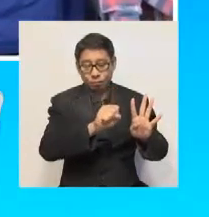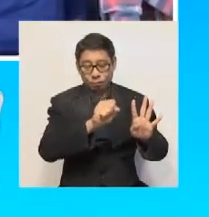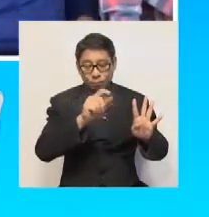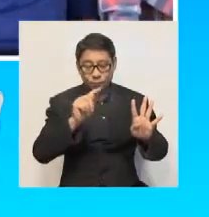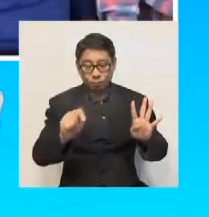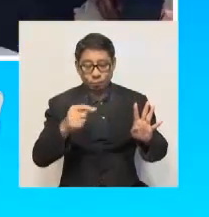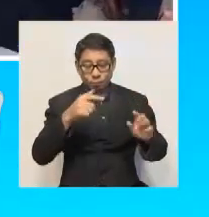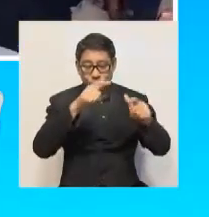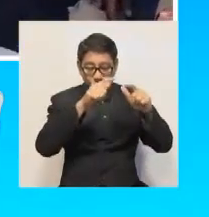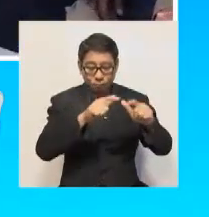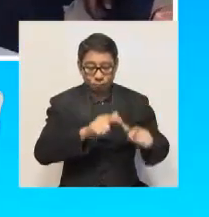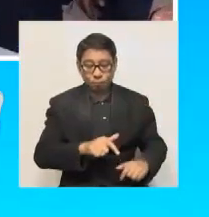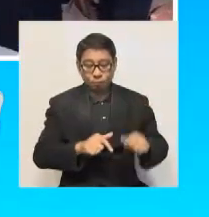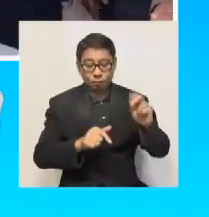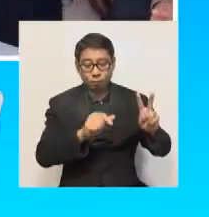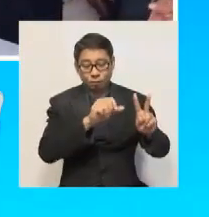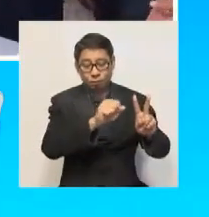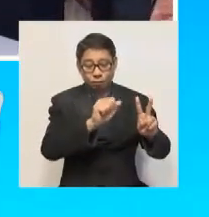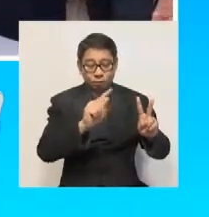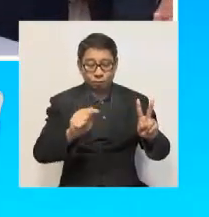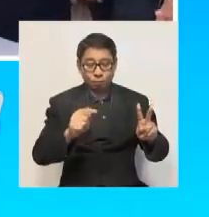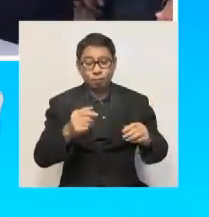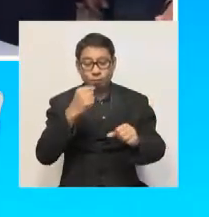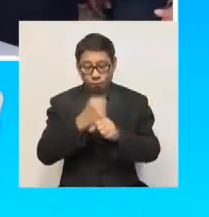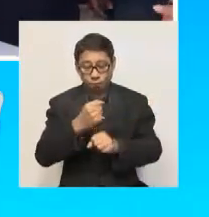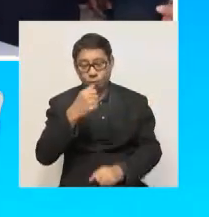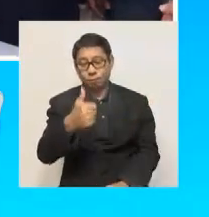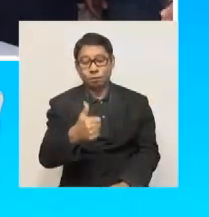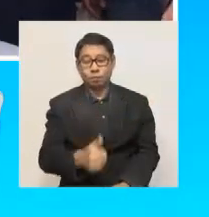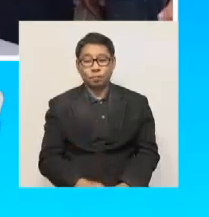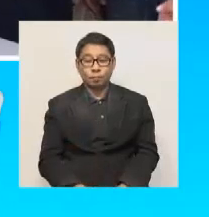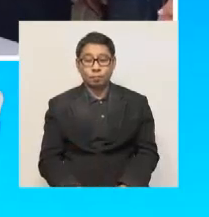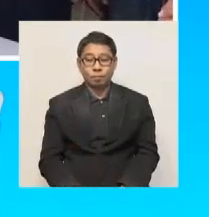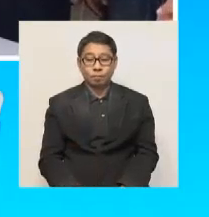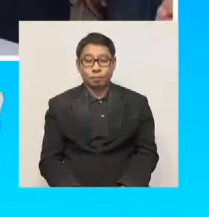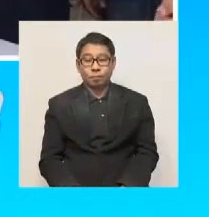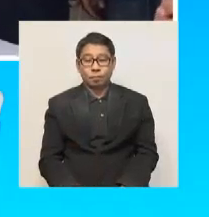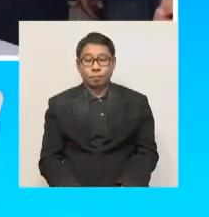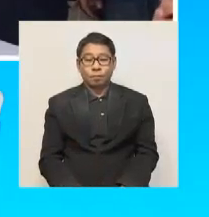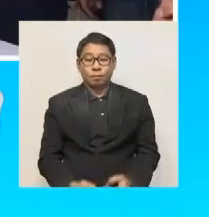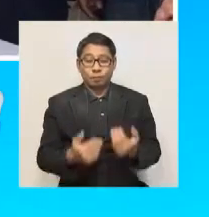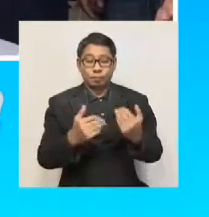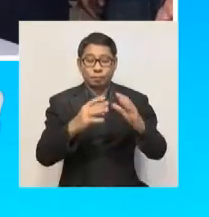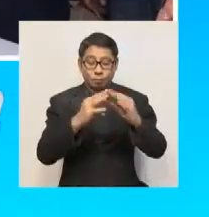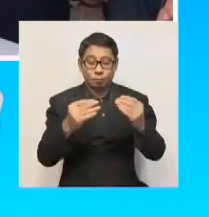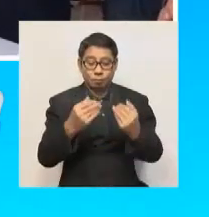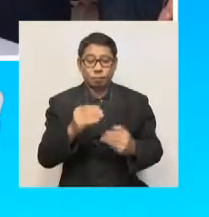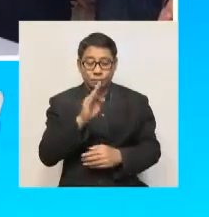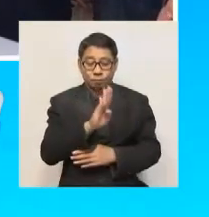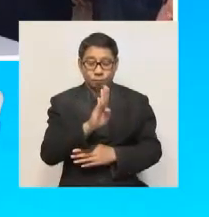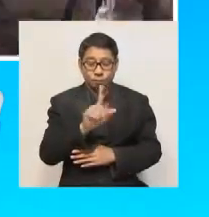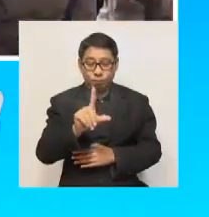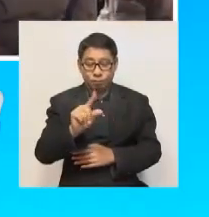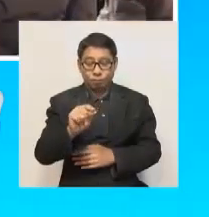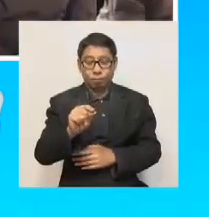ดลงมาได้ให้เหลือ 200,000 ตันคิดว่าไม่เกินวิสัยที่จะทำได้ส่วนในเรื่องของ B20 ตอนนี้